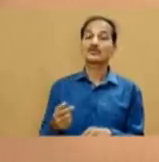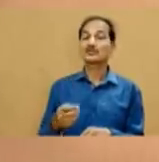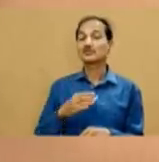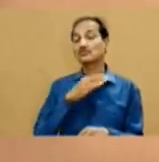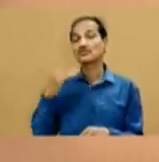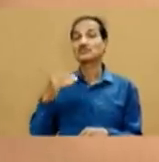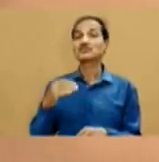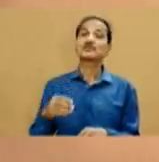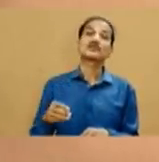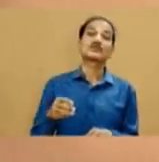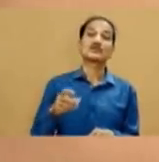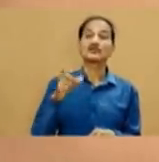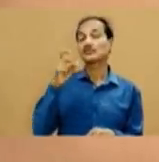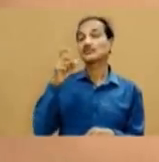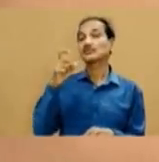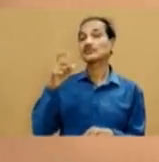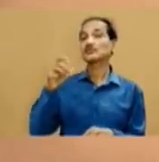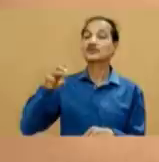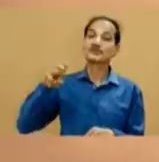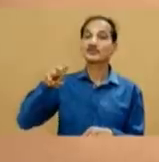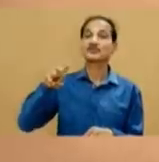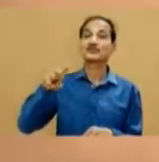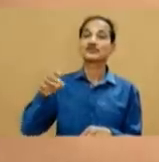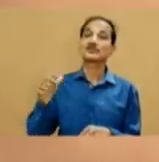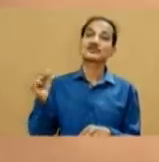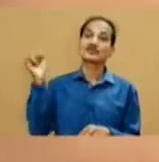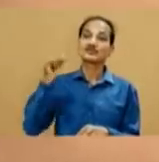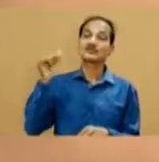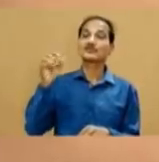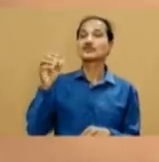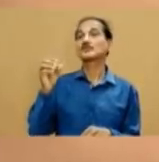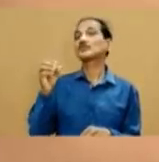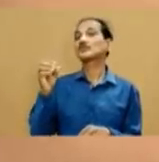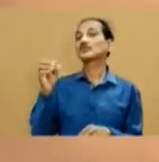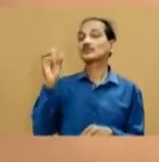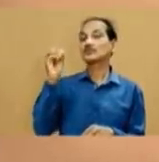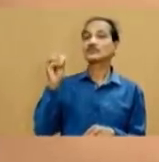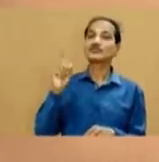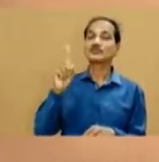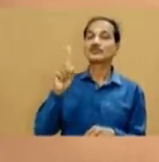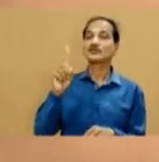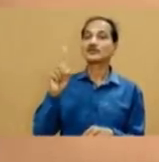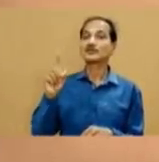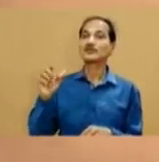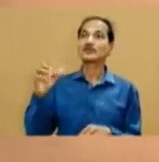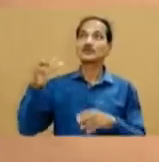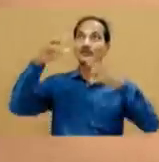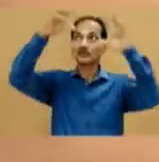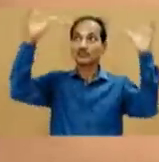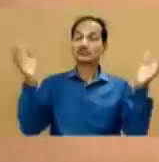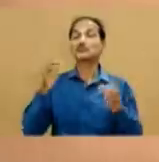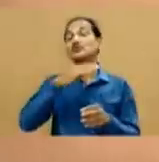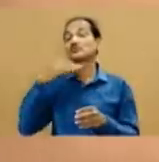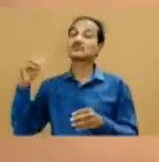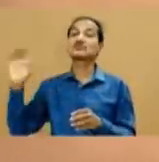7,601 अधिक होइछि 7,601 जन विश्वरे मृत्युवरण करछन्ति गत